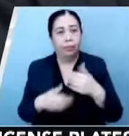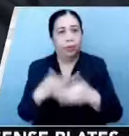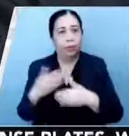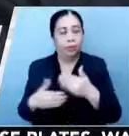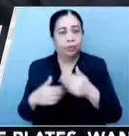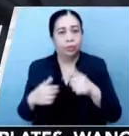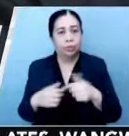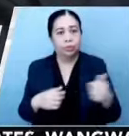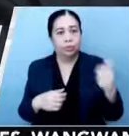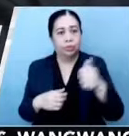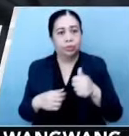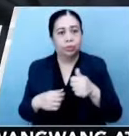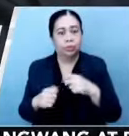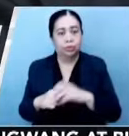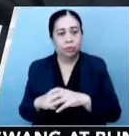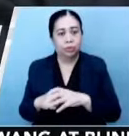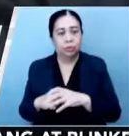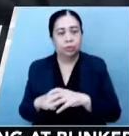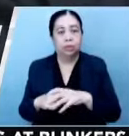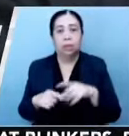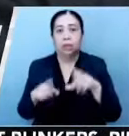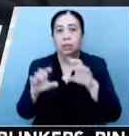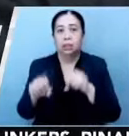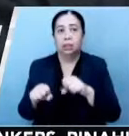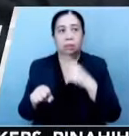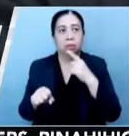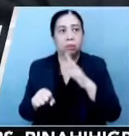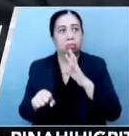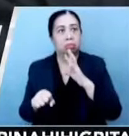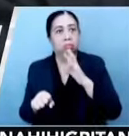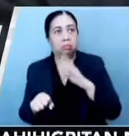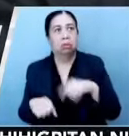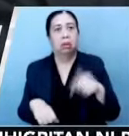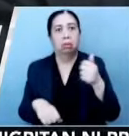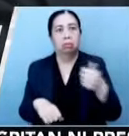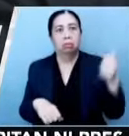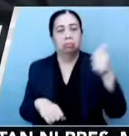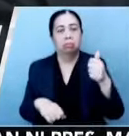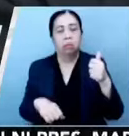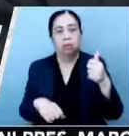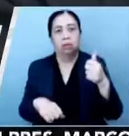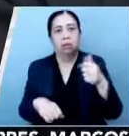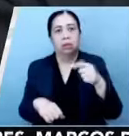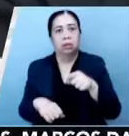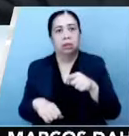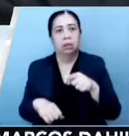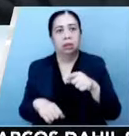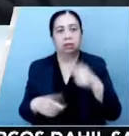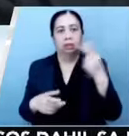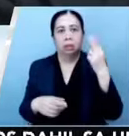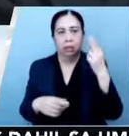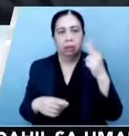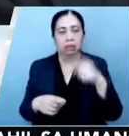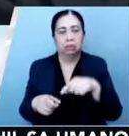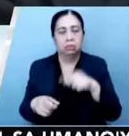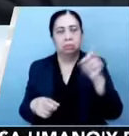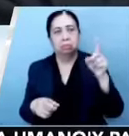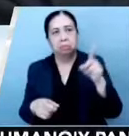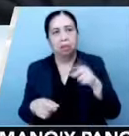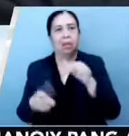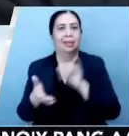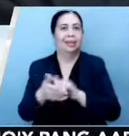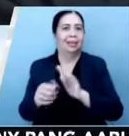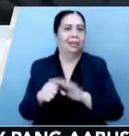name drop po kaagad siya na siya ay kamag-anak ng SLG, that name dropping alone is enough po na to threaten